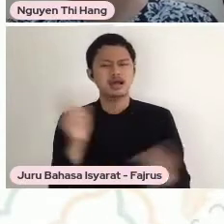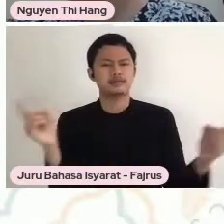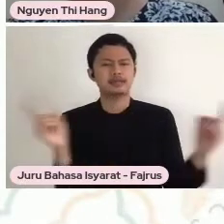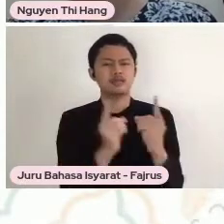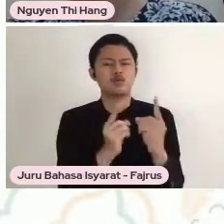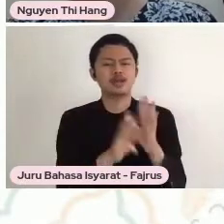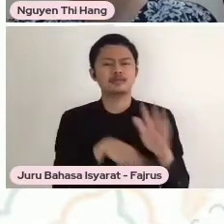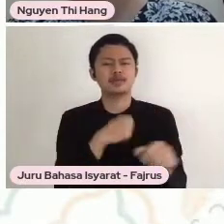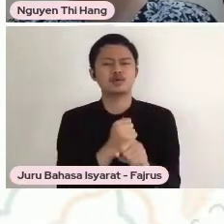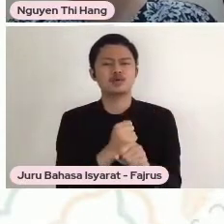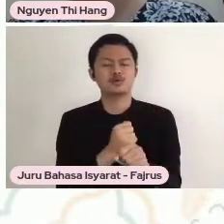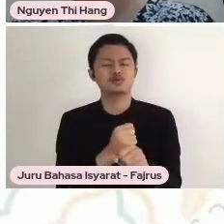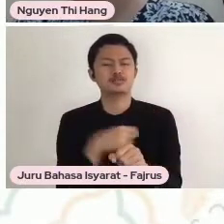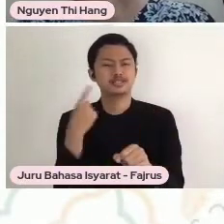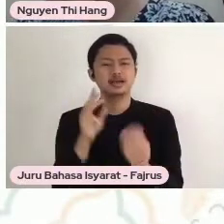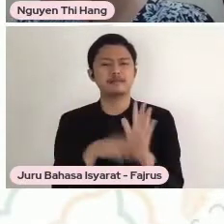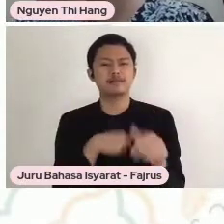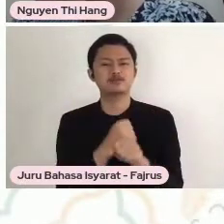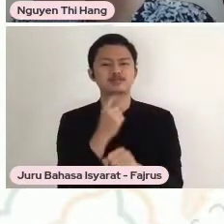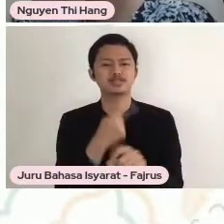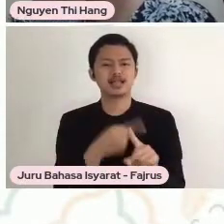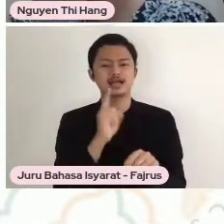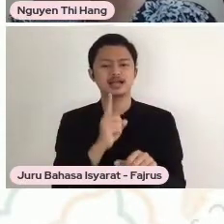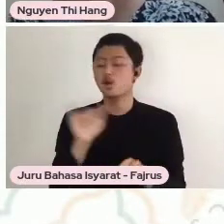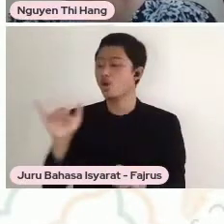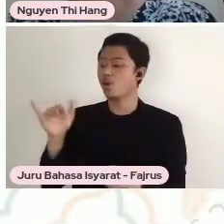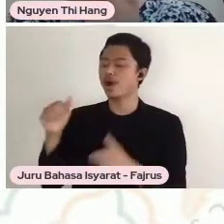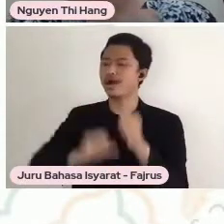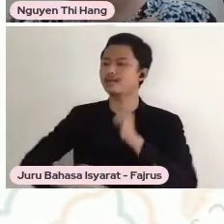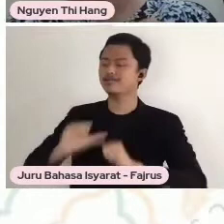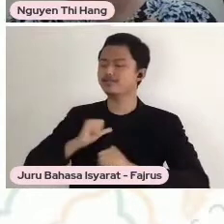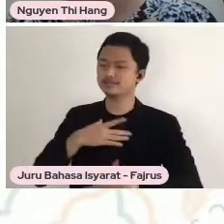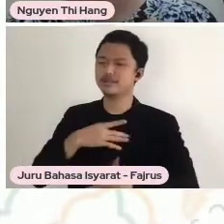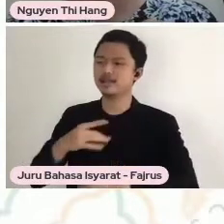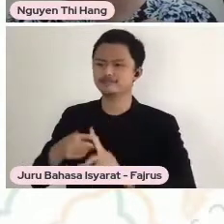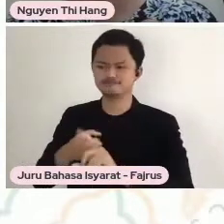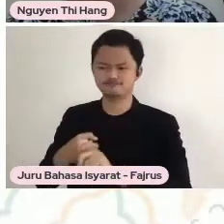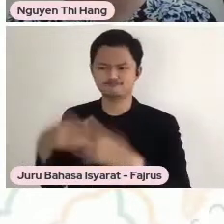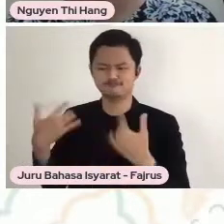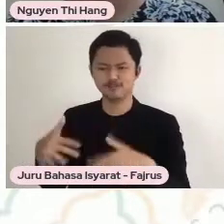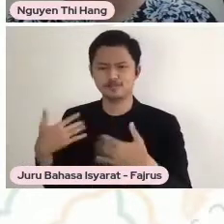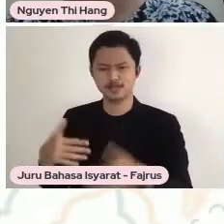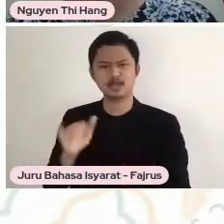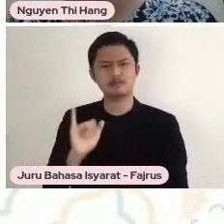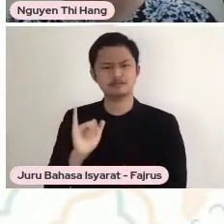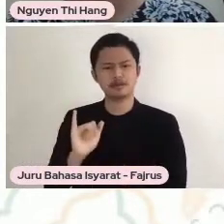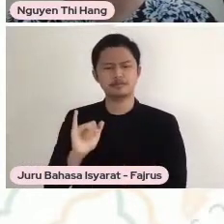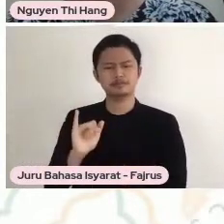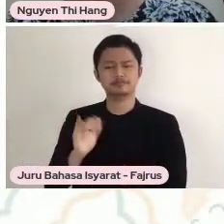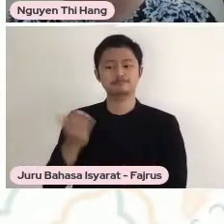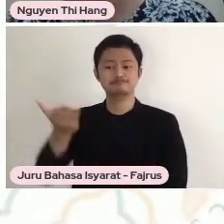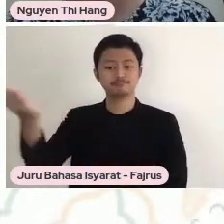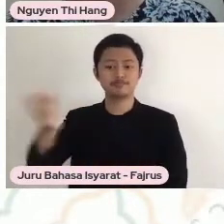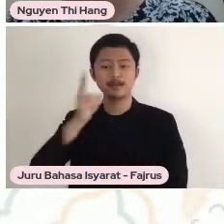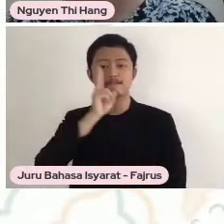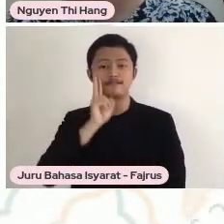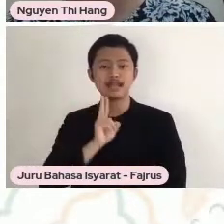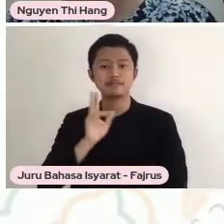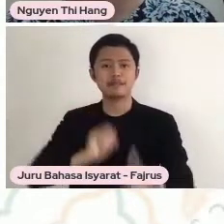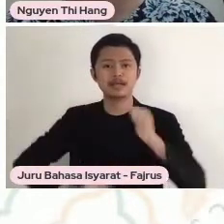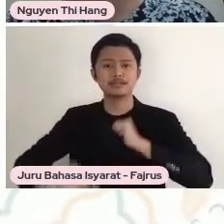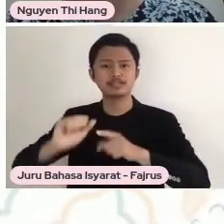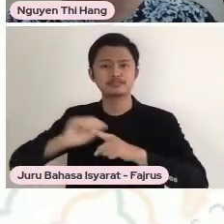every week. Okay. Wah, ini aktivitas yang sangat menarik ya, sahabat luar biasa, bahwa di sana selain aktivitas workshop untuk